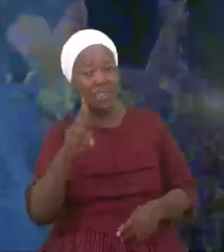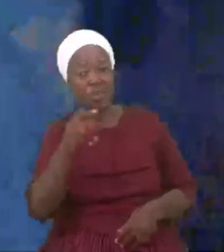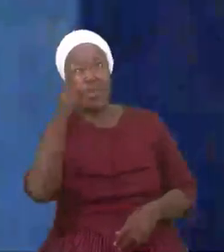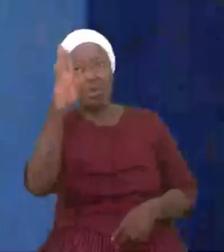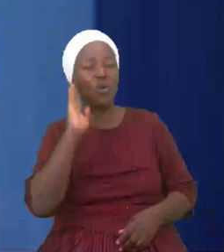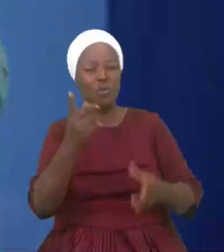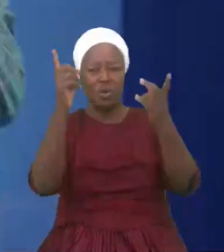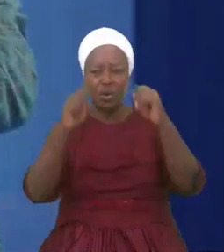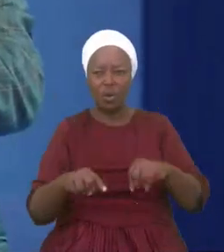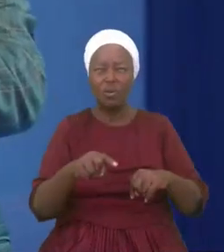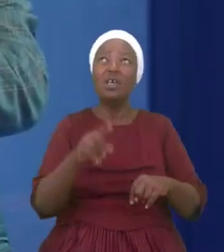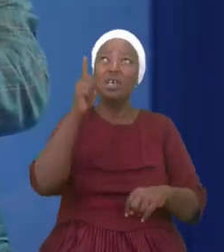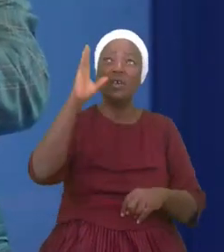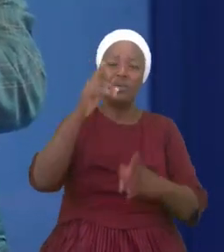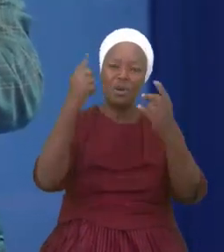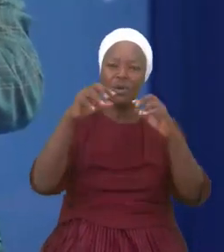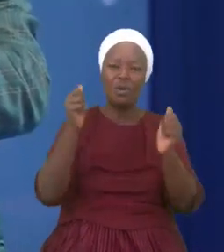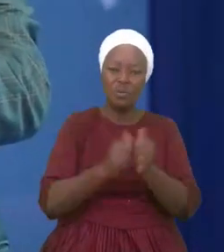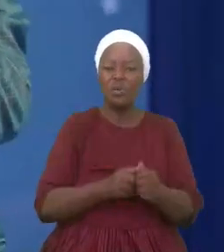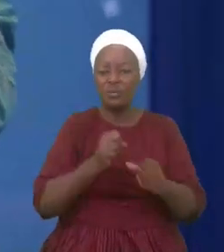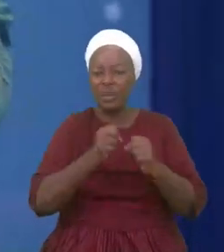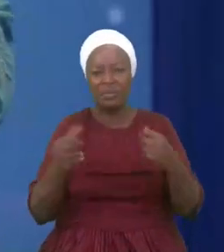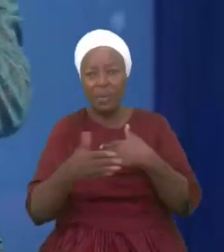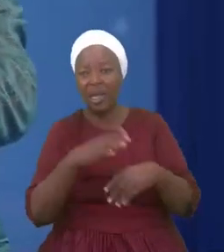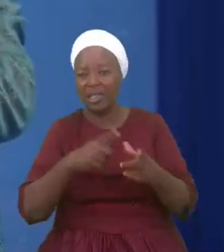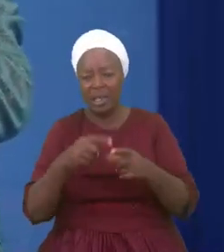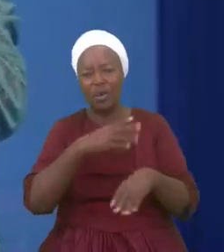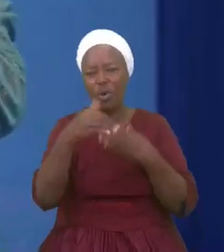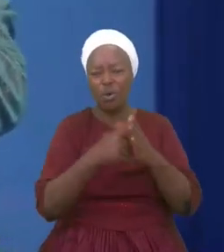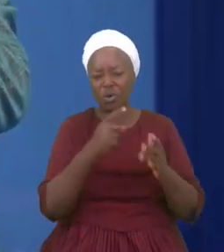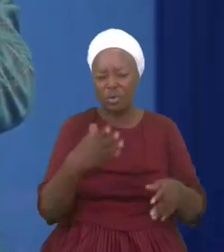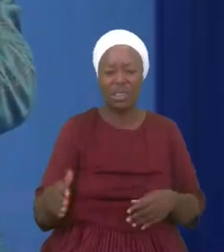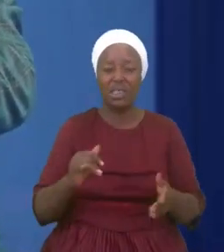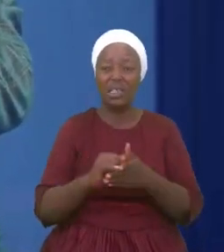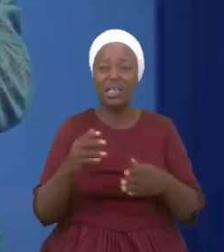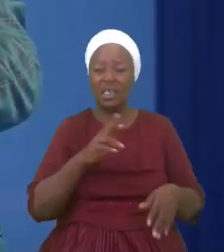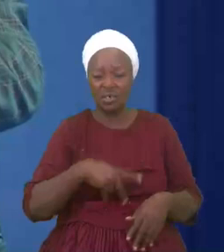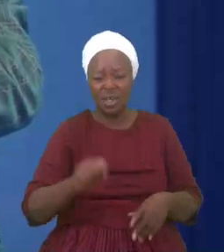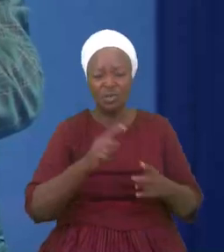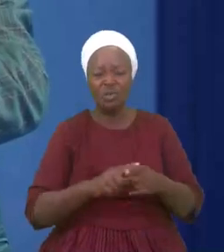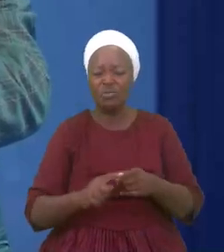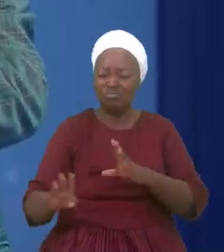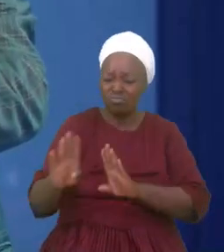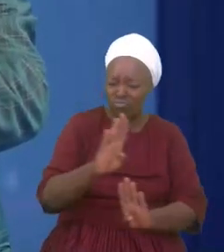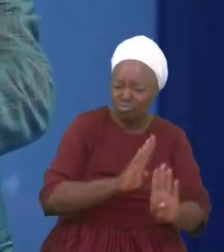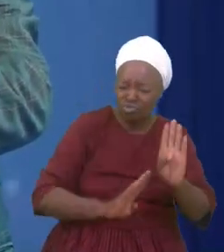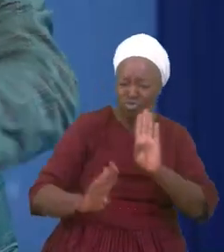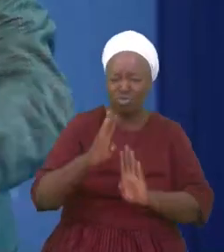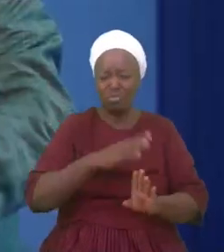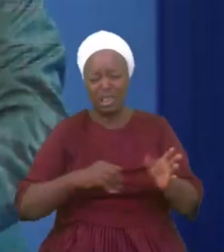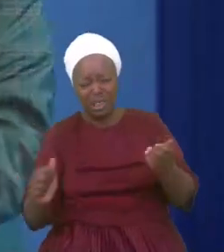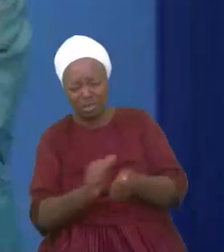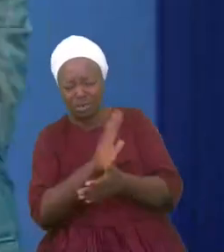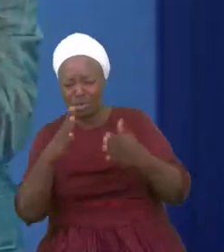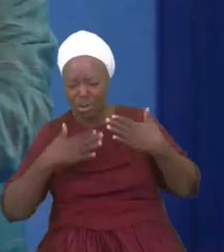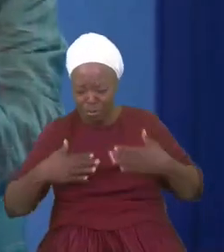temps de guérison est maintenant venu voici votre Dieu la vengeance viendra et toutes